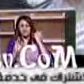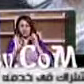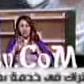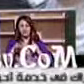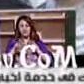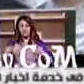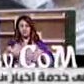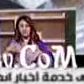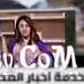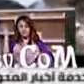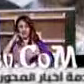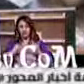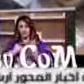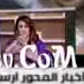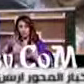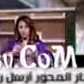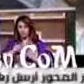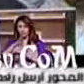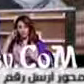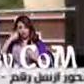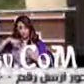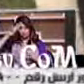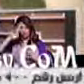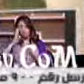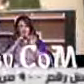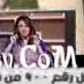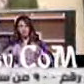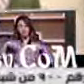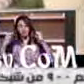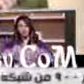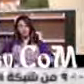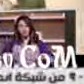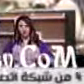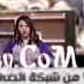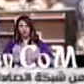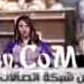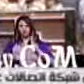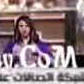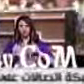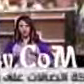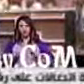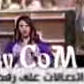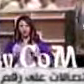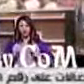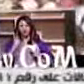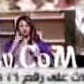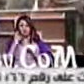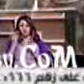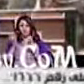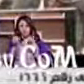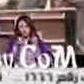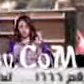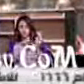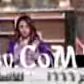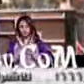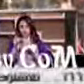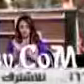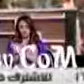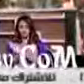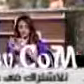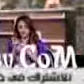مصر لو حصل لو حصل فتنه او اي شيء وعلى المنصه الرئيسيه تحدث عدد من قيادات الاحزاب والقوى